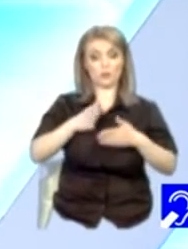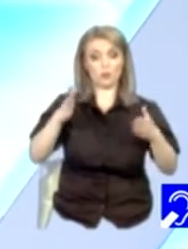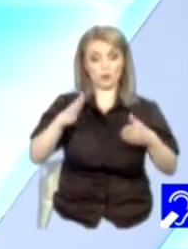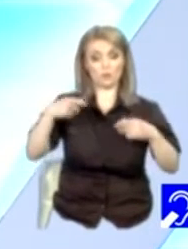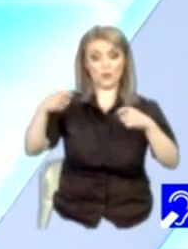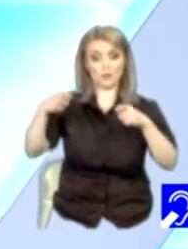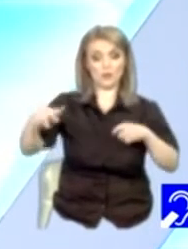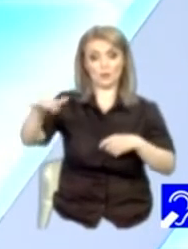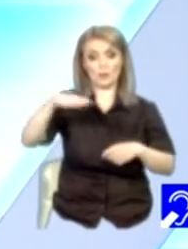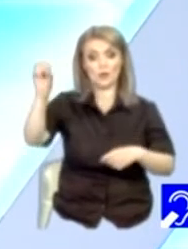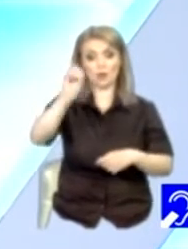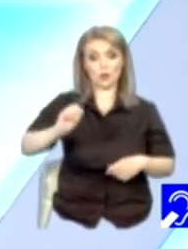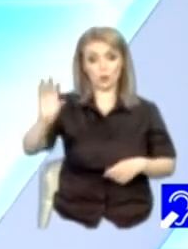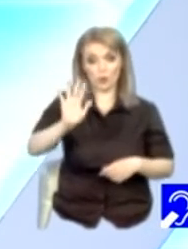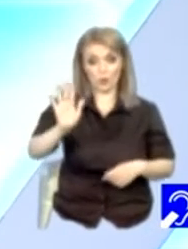UE.